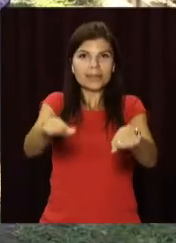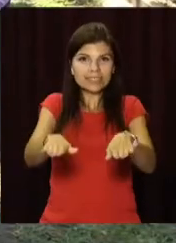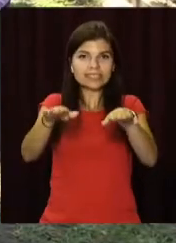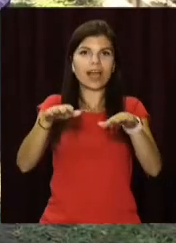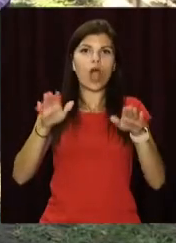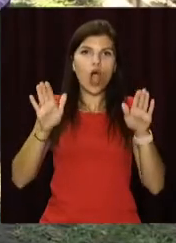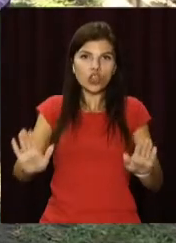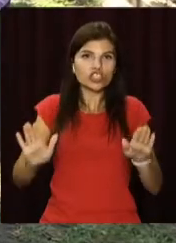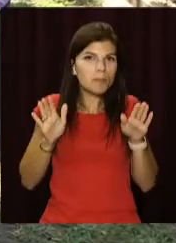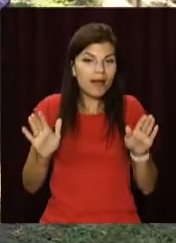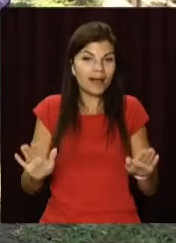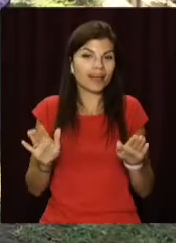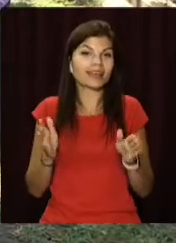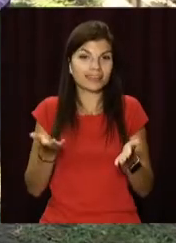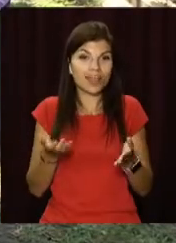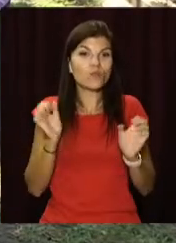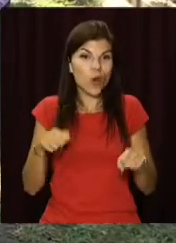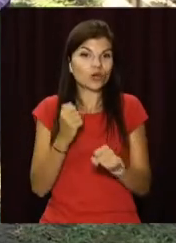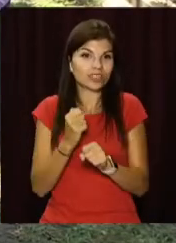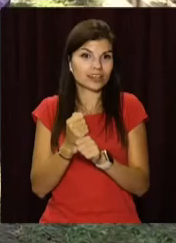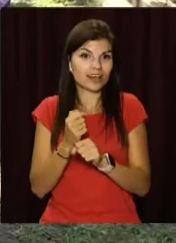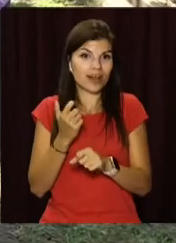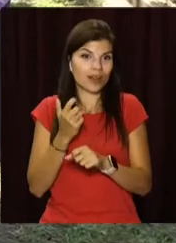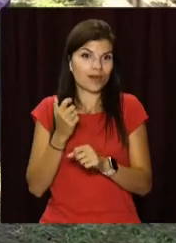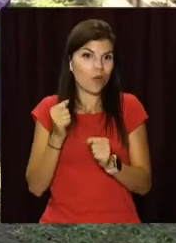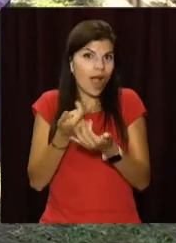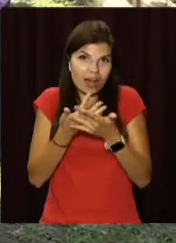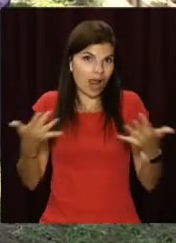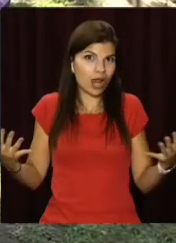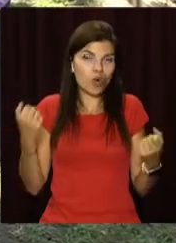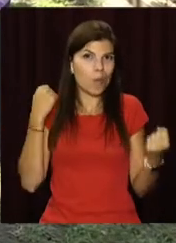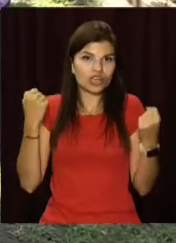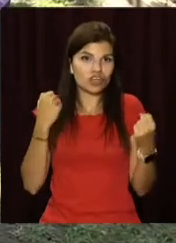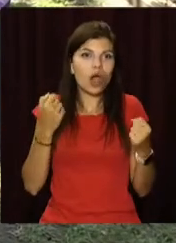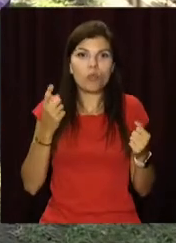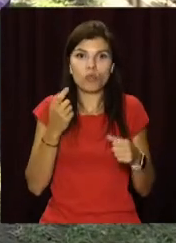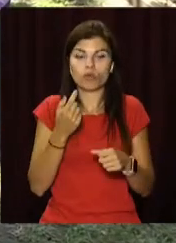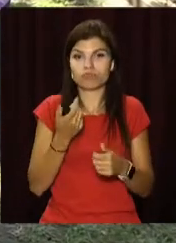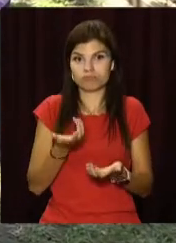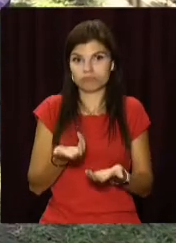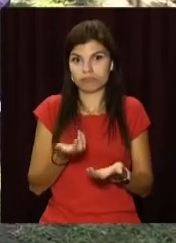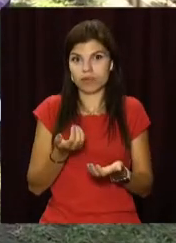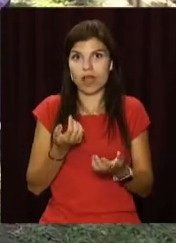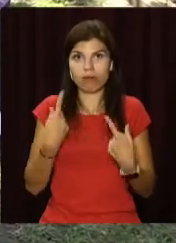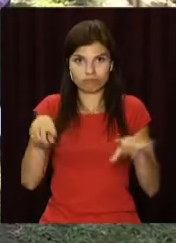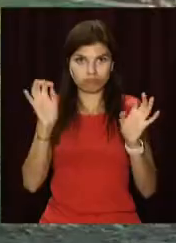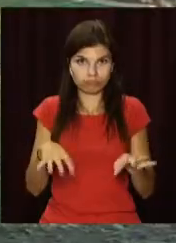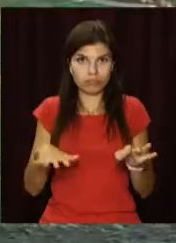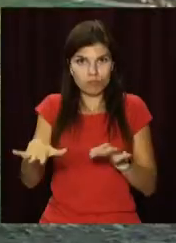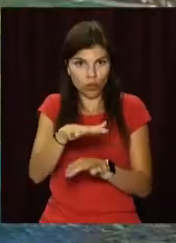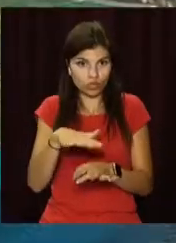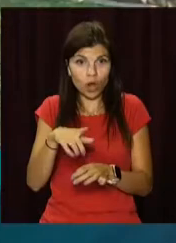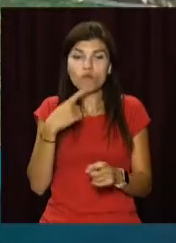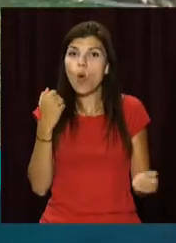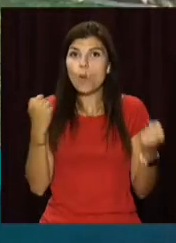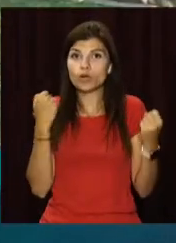віджимання. Такое, но можно делать очень разные упражнения, потому что довольно-таки функциональная площадка.